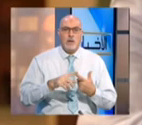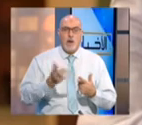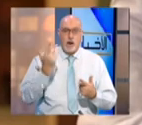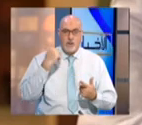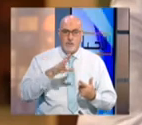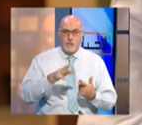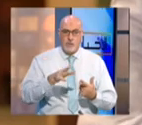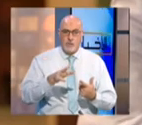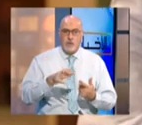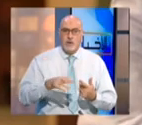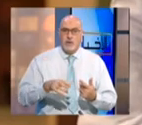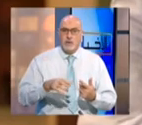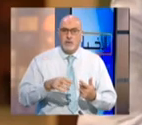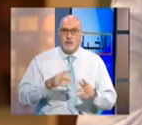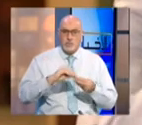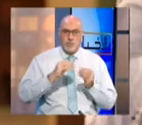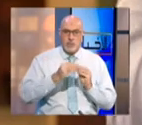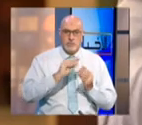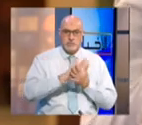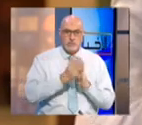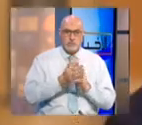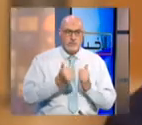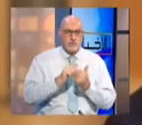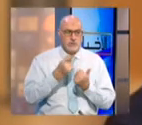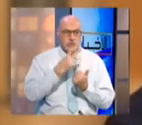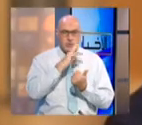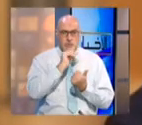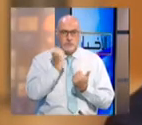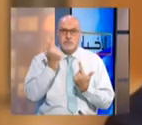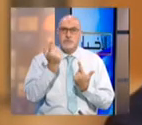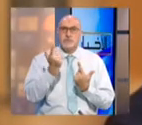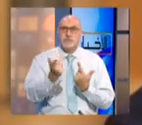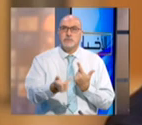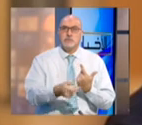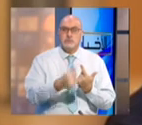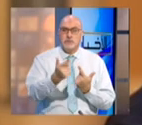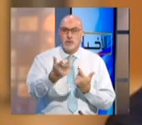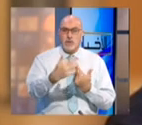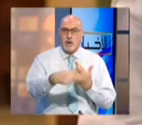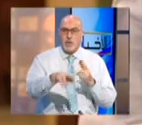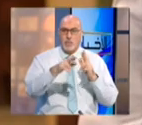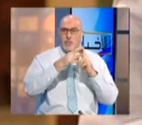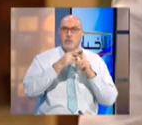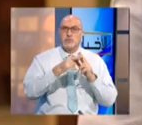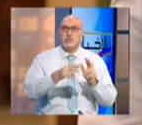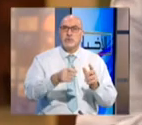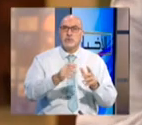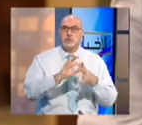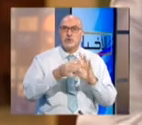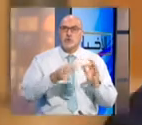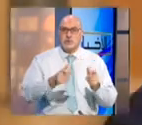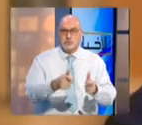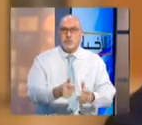البلاط المخزني، يجد نفسه أمام سؤال وجيه من لدن صحفي إحدى القنوات العربية